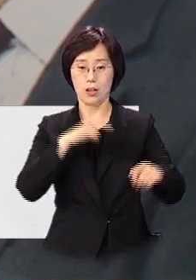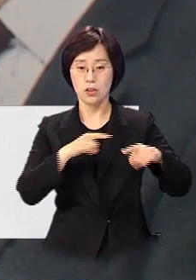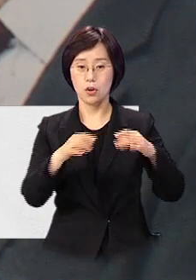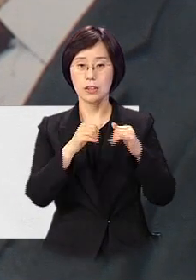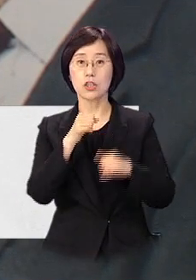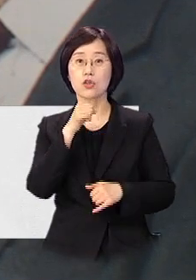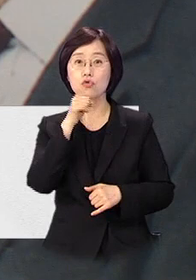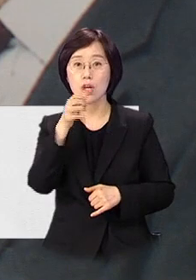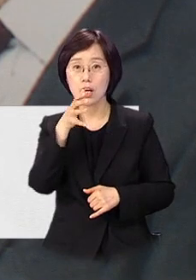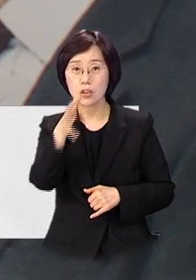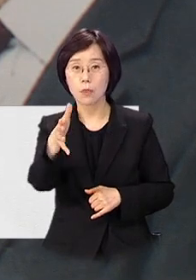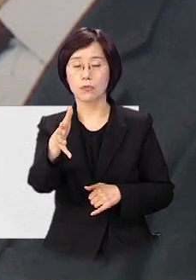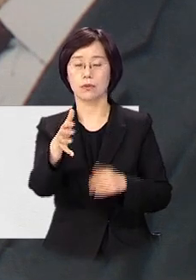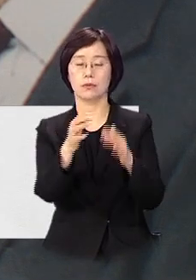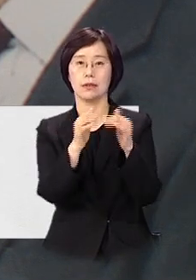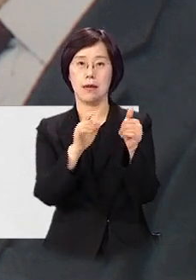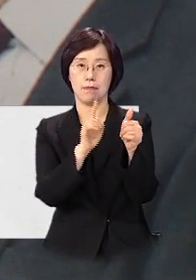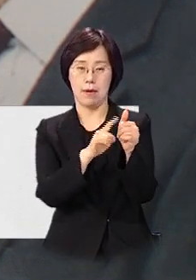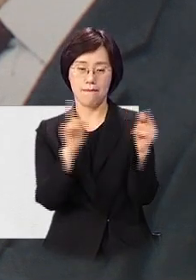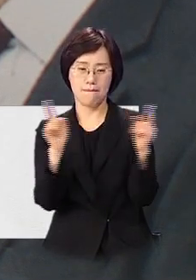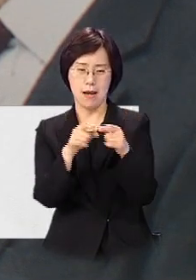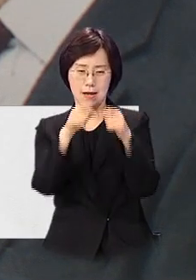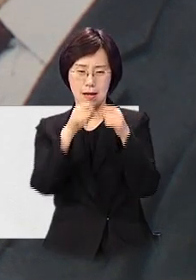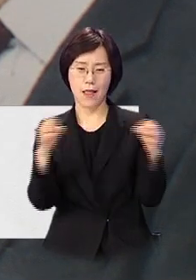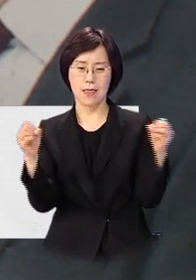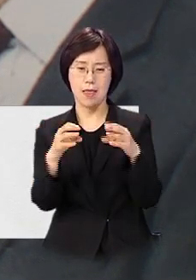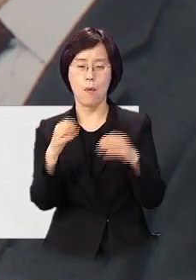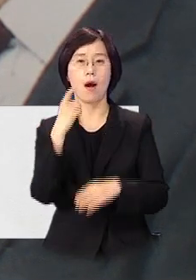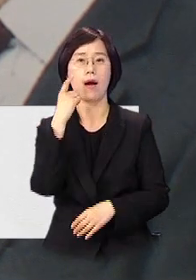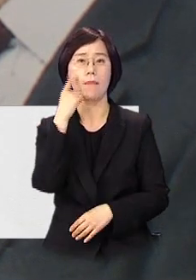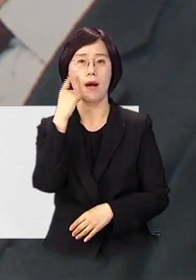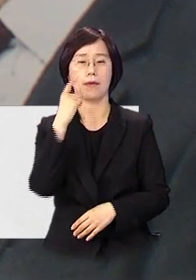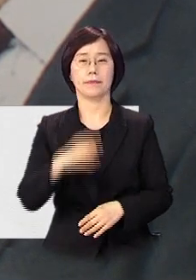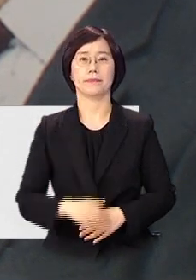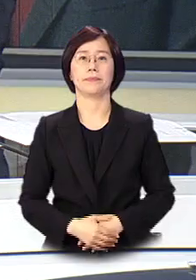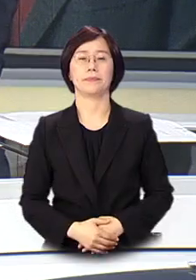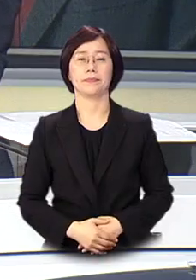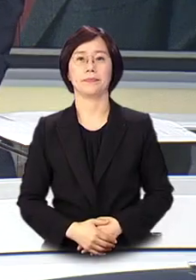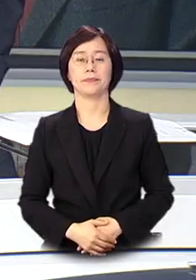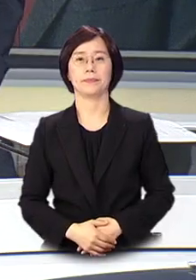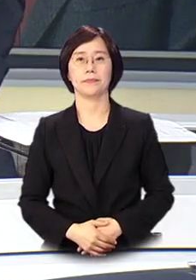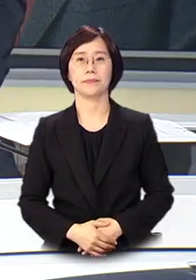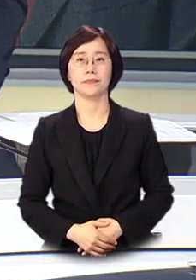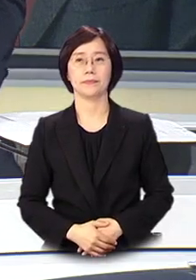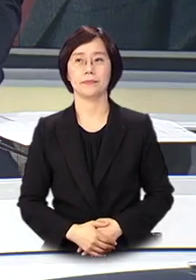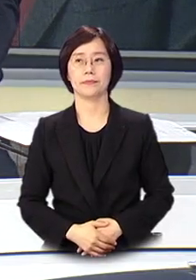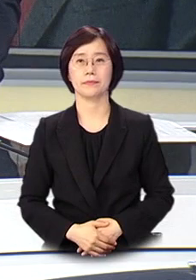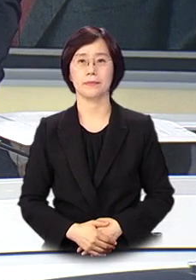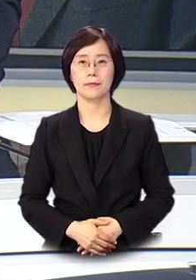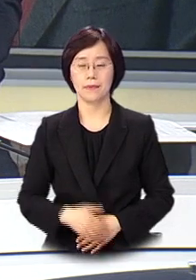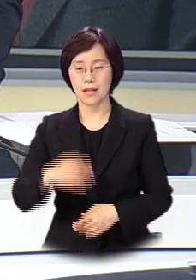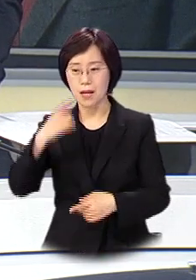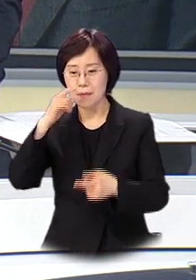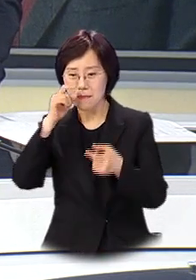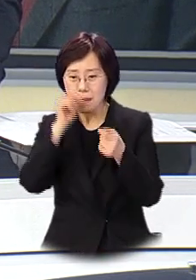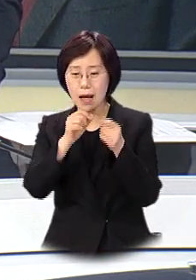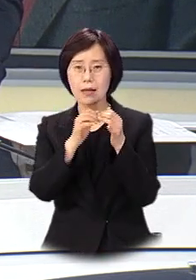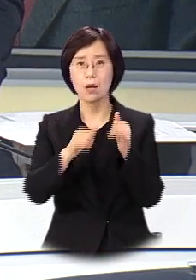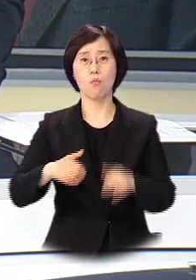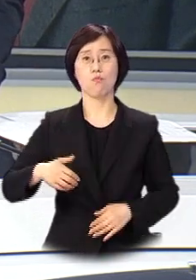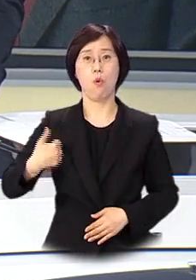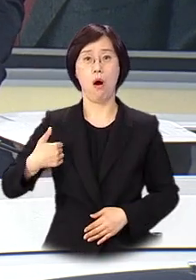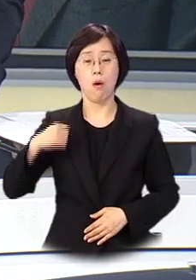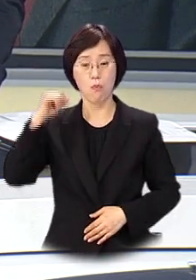분야 취재를 맡고 있는 김용우 기자와 자세한 얘기 나눠보겠습니다. 김 기자. 네. 최측근 참모들도 모를